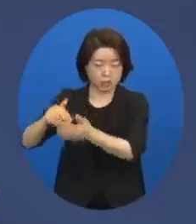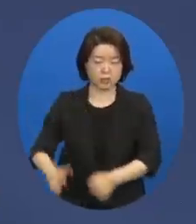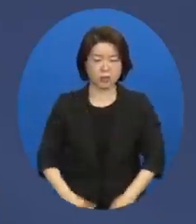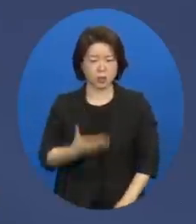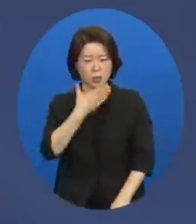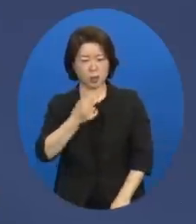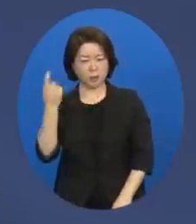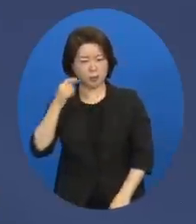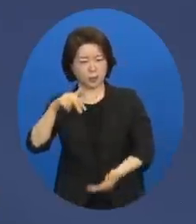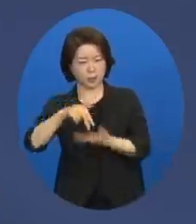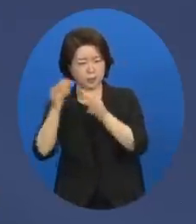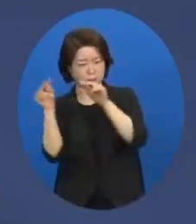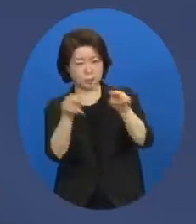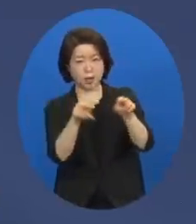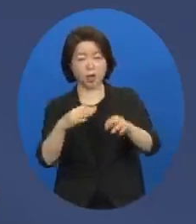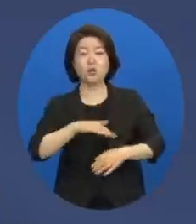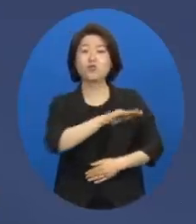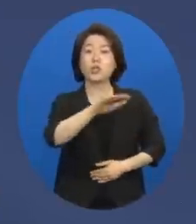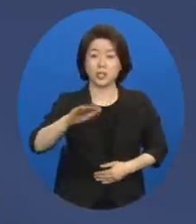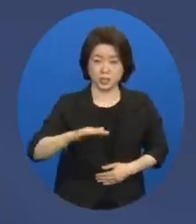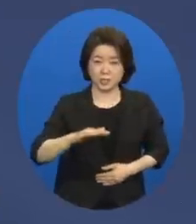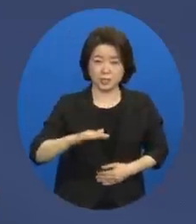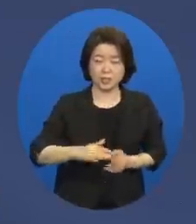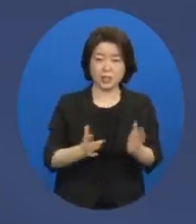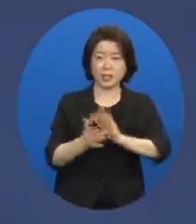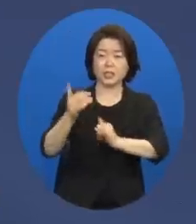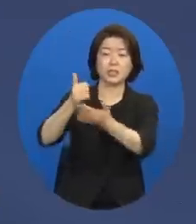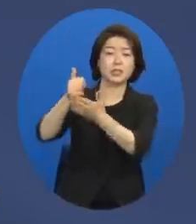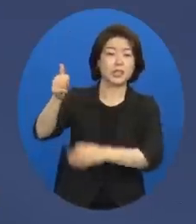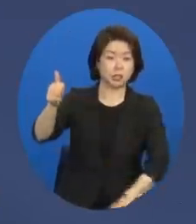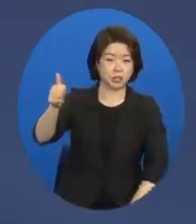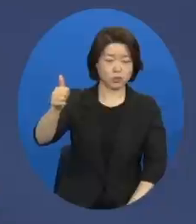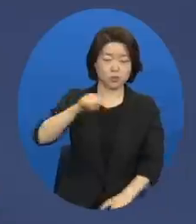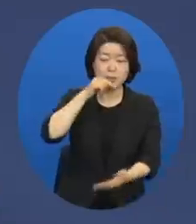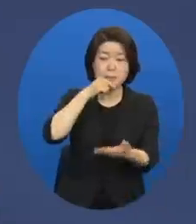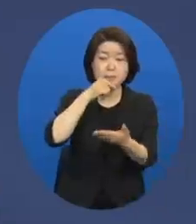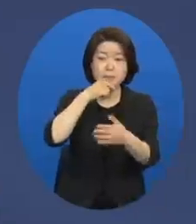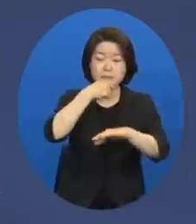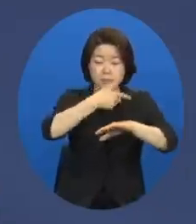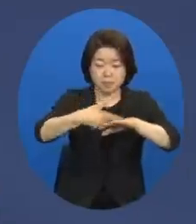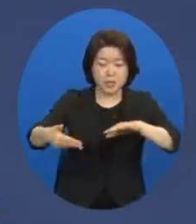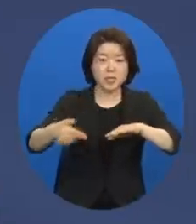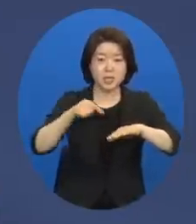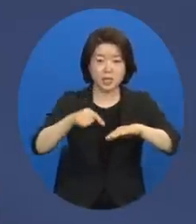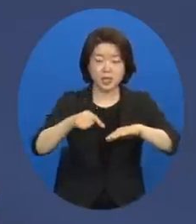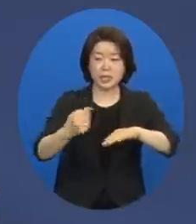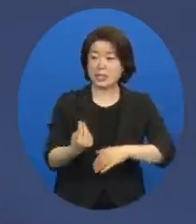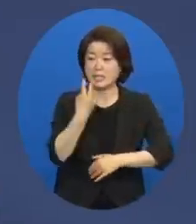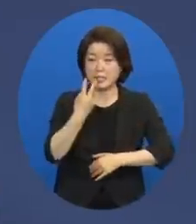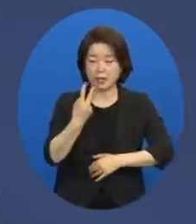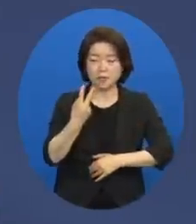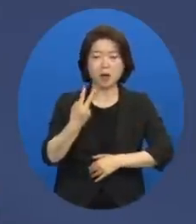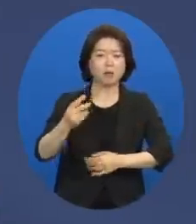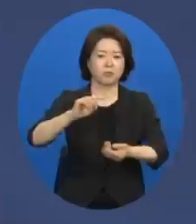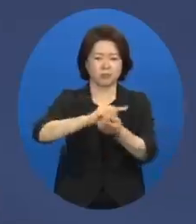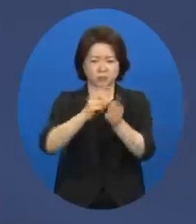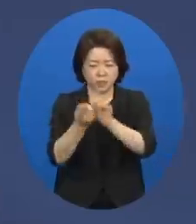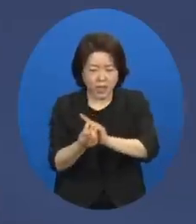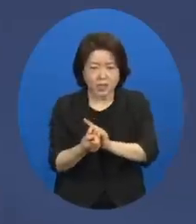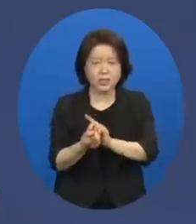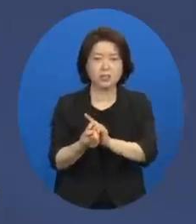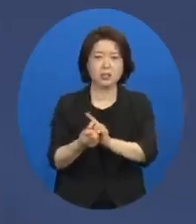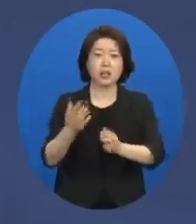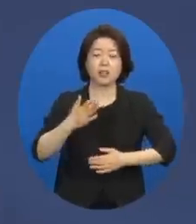관점으로 보실 때 저와 여러분 최소한 예수님의 피값, 예수님의 생명값을 지불하고